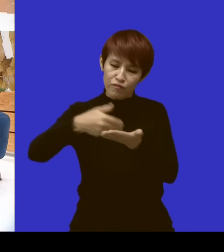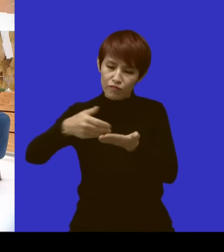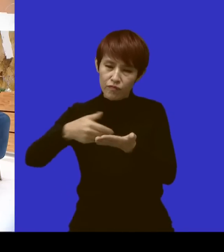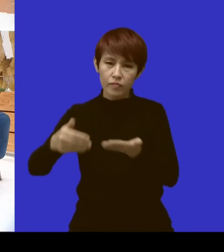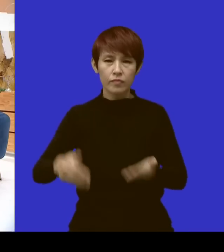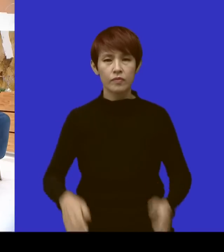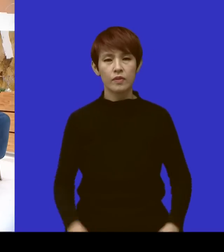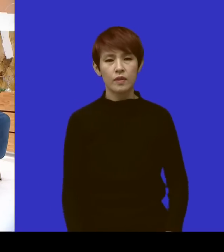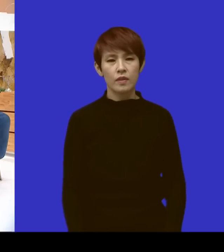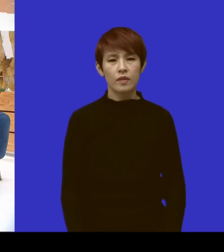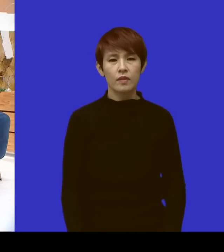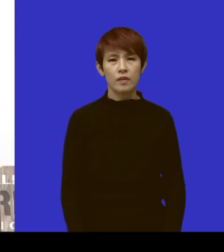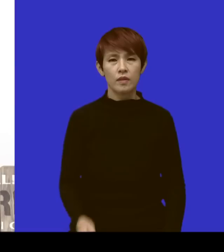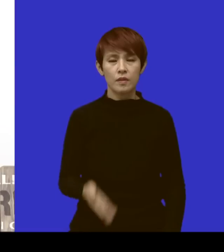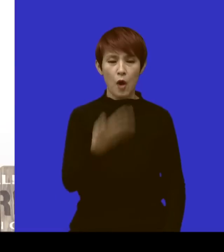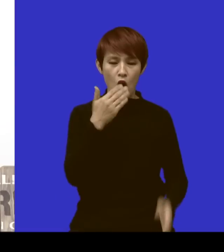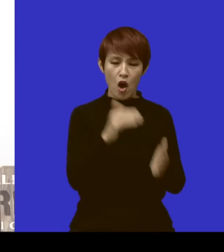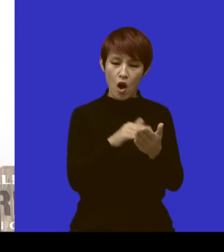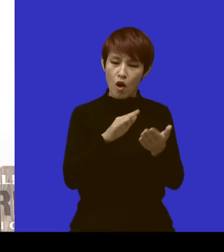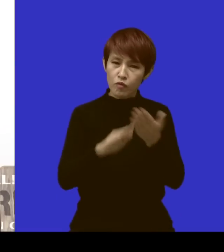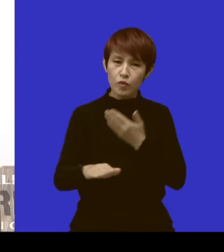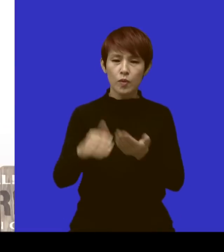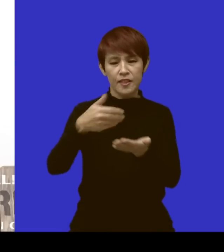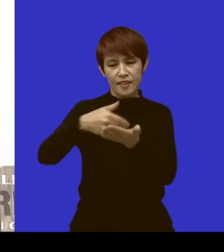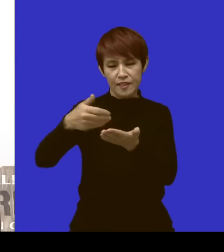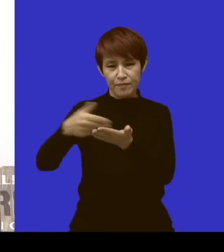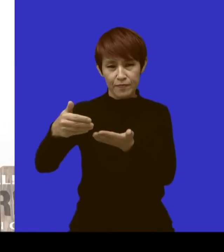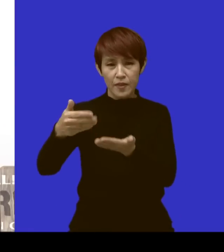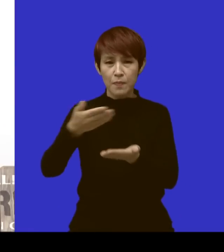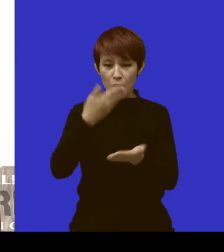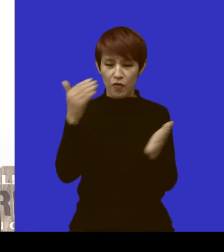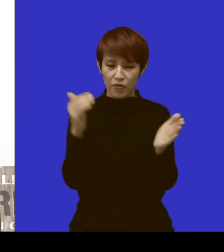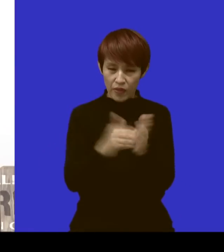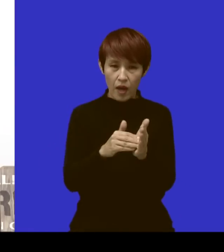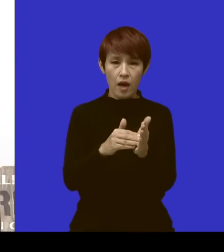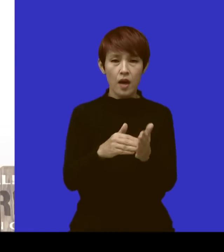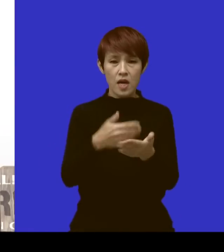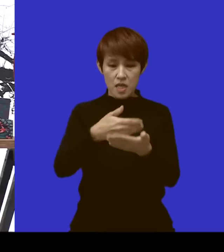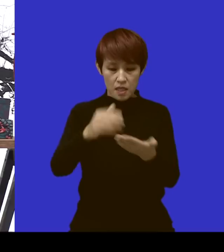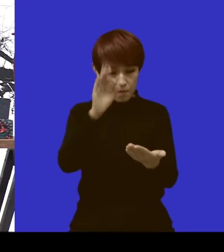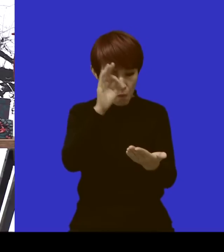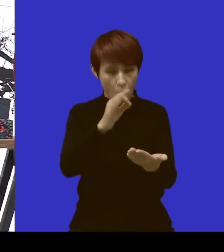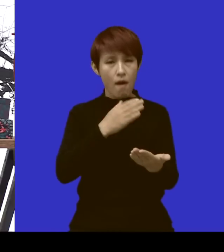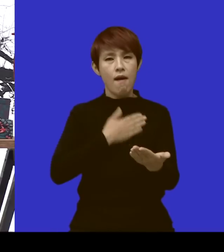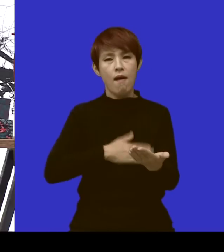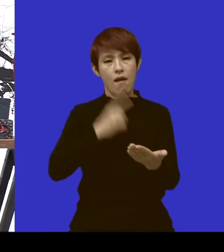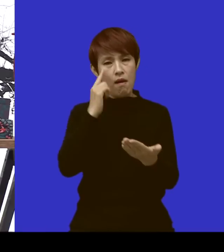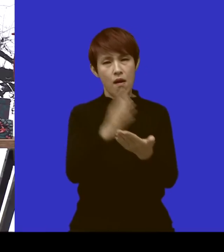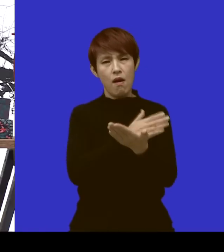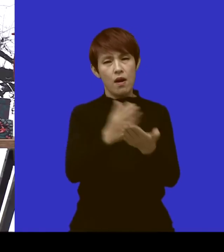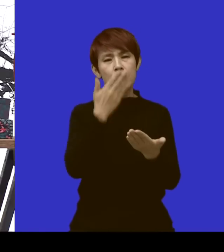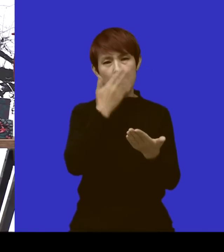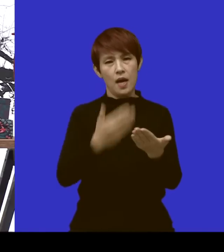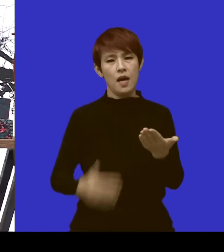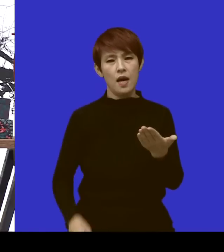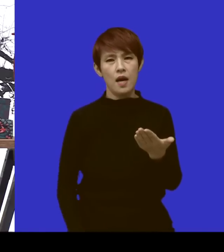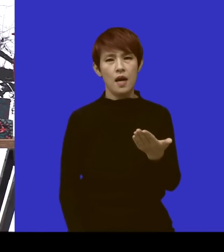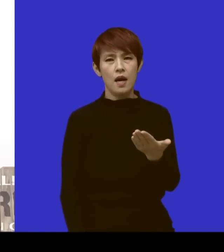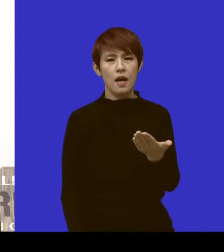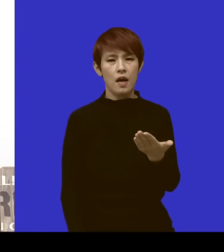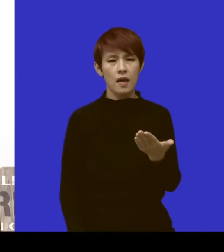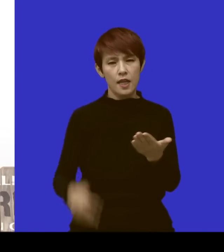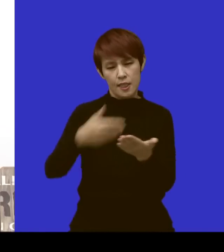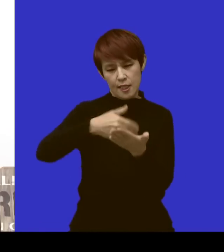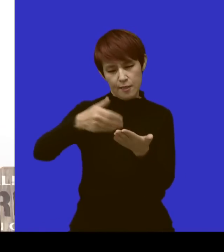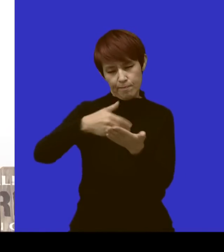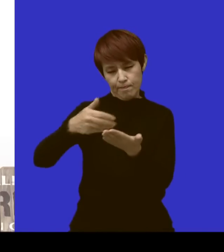아. 생선을 먹고 난 다음에도 또 그려서 이거 생선을 먹었고 먹고 싶고 아. 먹고 있고 막 이런 과정들을